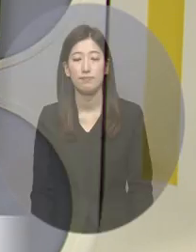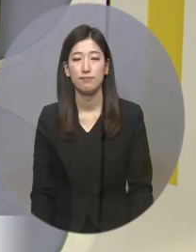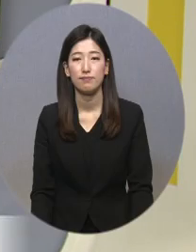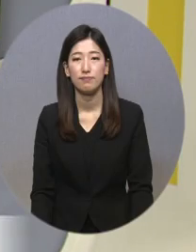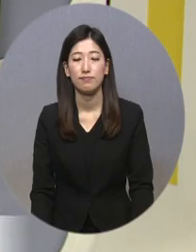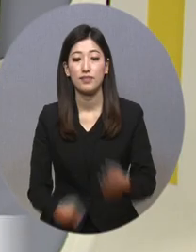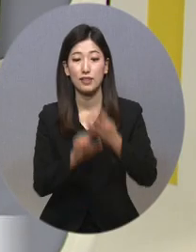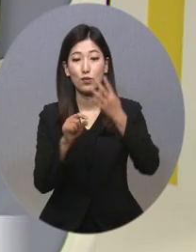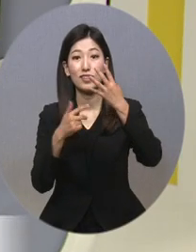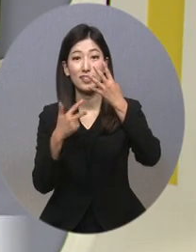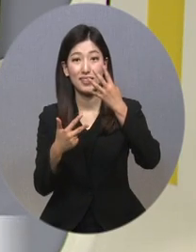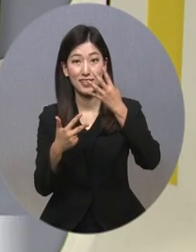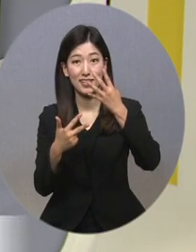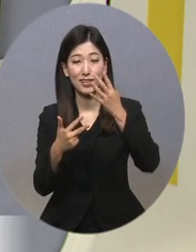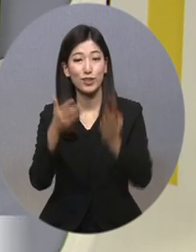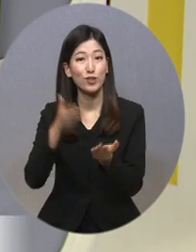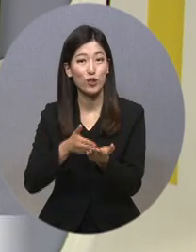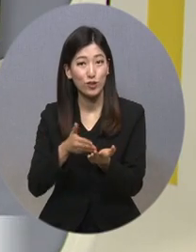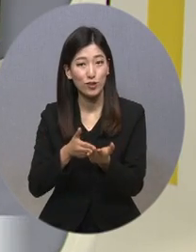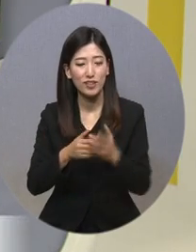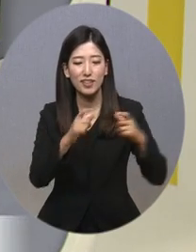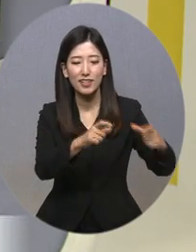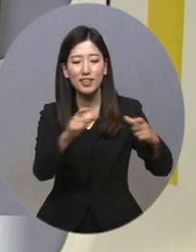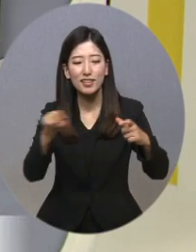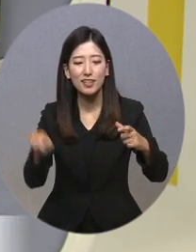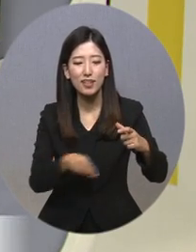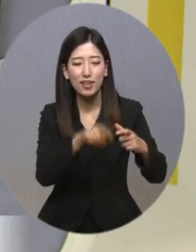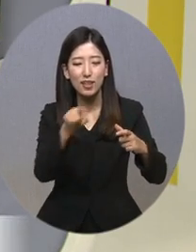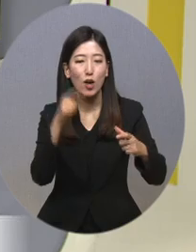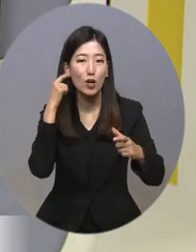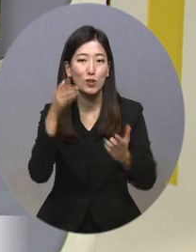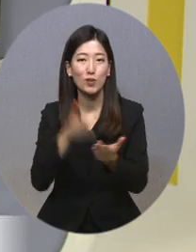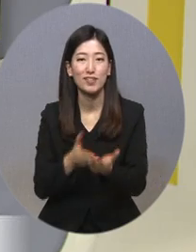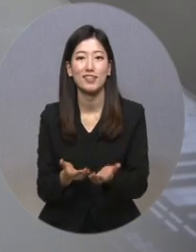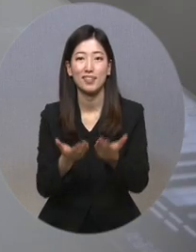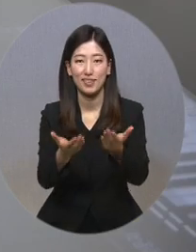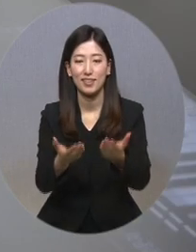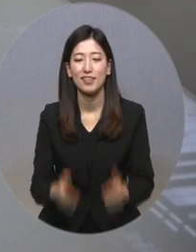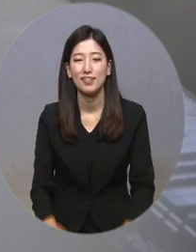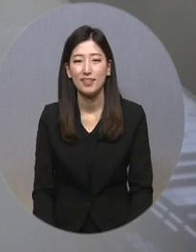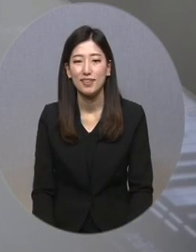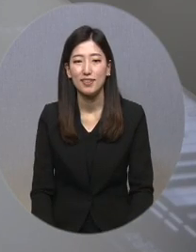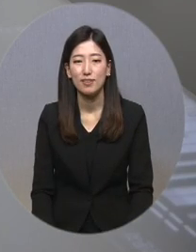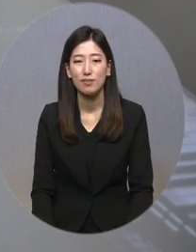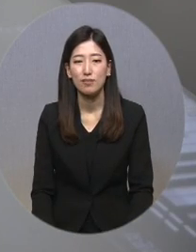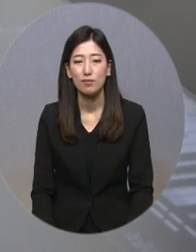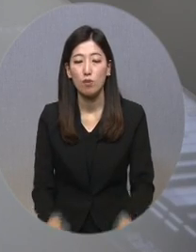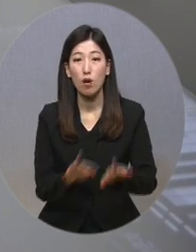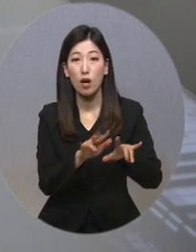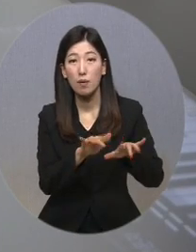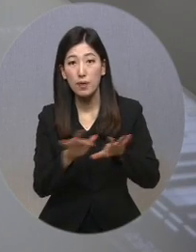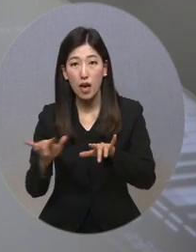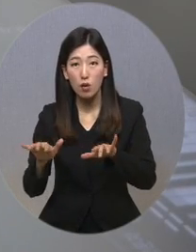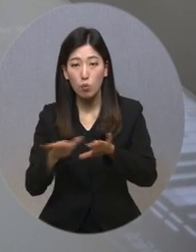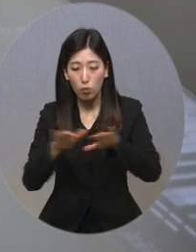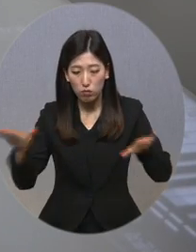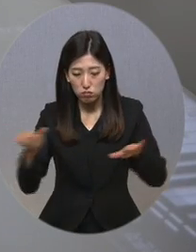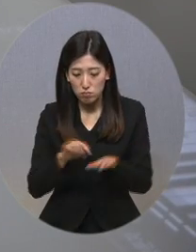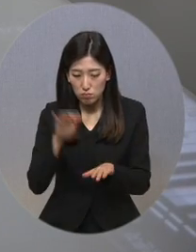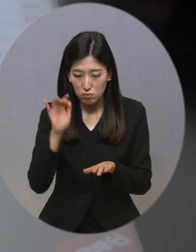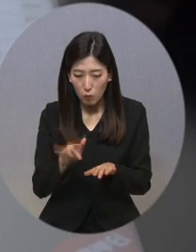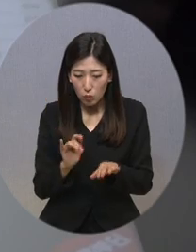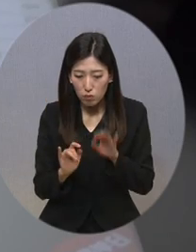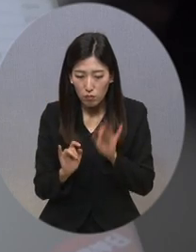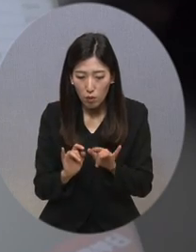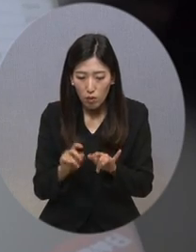4월 7일 목요일 만만한 뉴스는 지역 네트워크 소식으로 함께합니다. 피아노 건반을 톡 치면 음악이